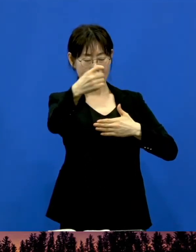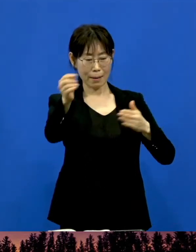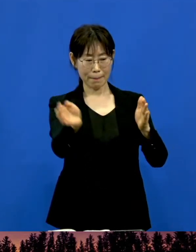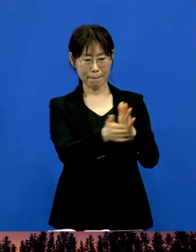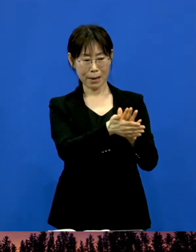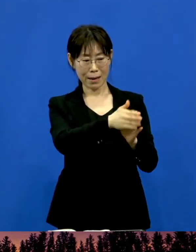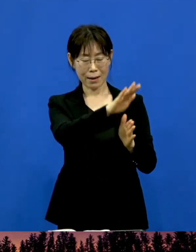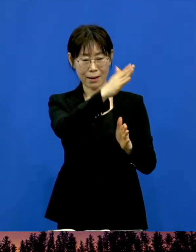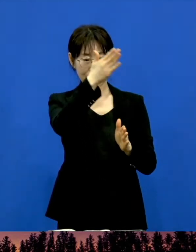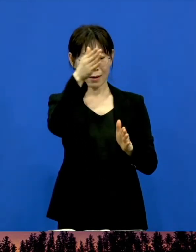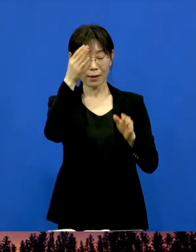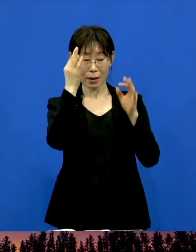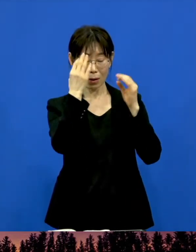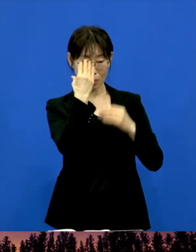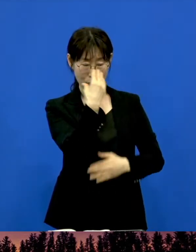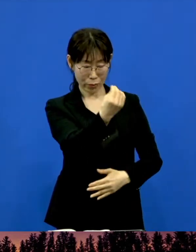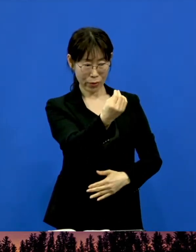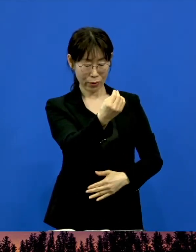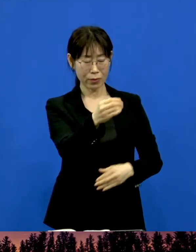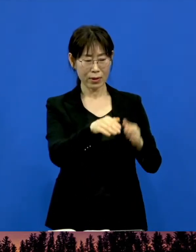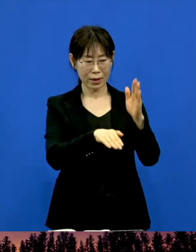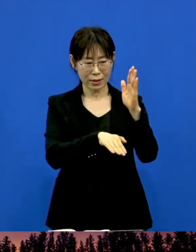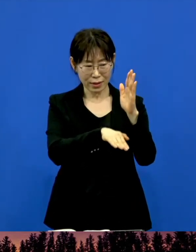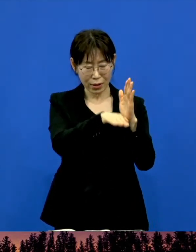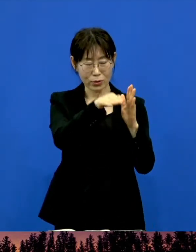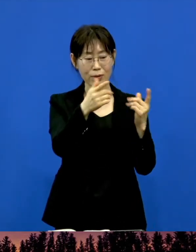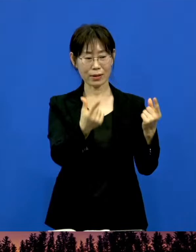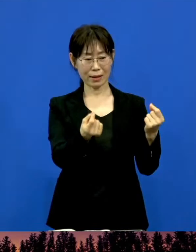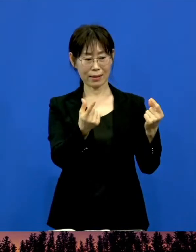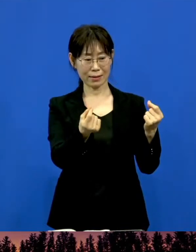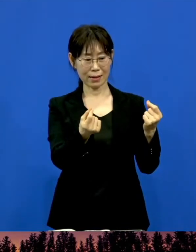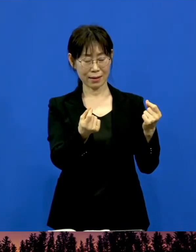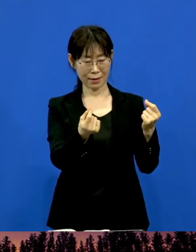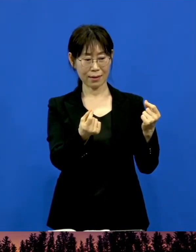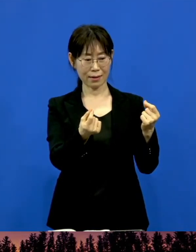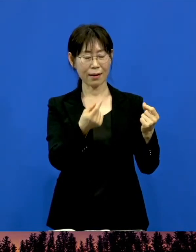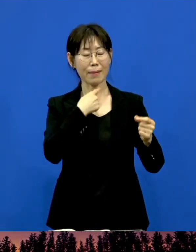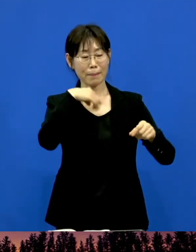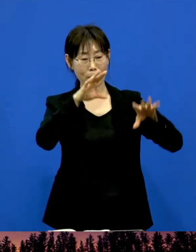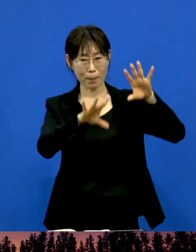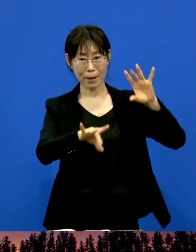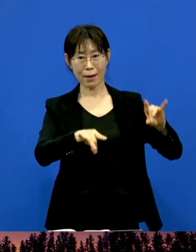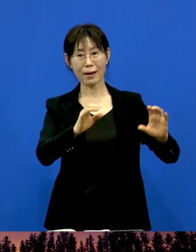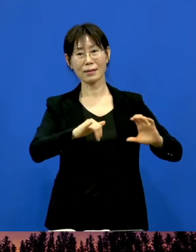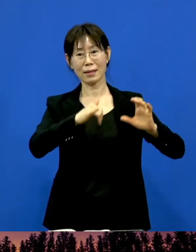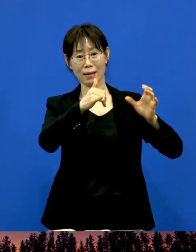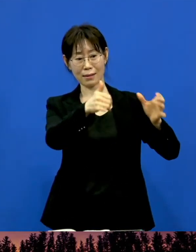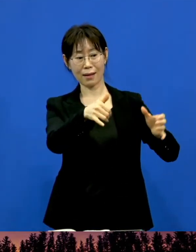거예요. 채워질 듯 채워지지 않는 거예요. 늘 목이 마른 거예요.